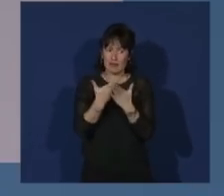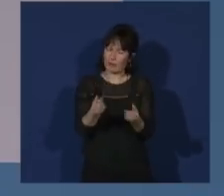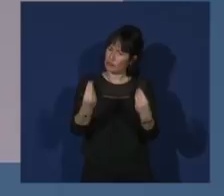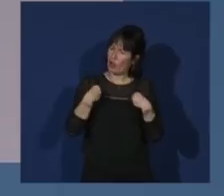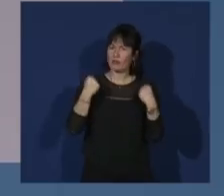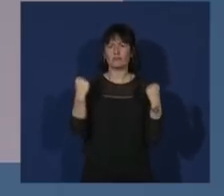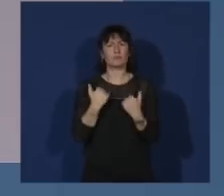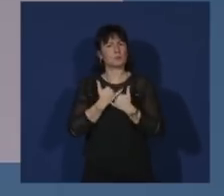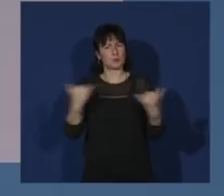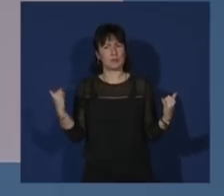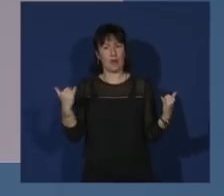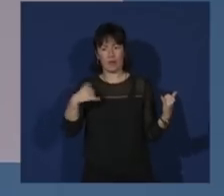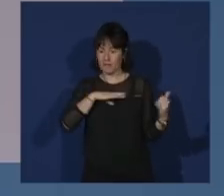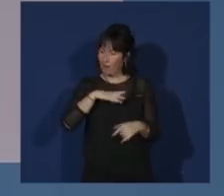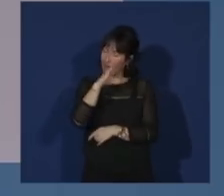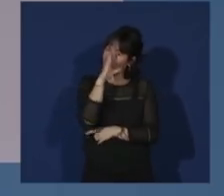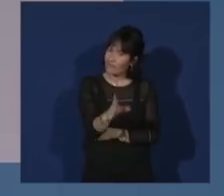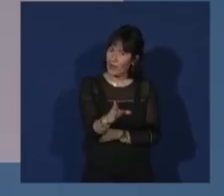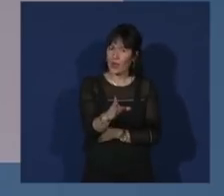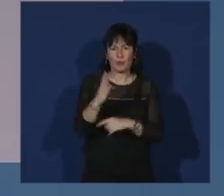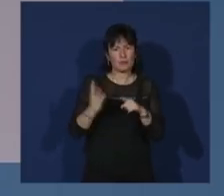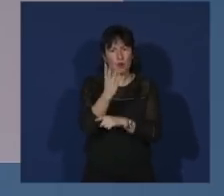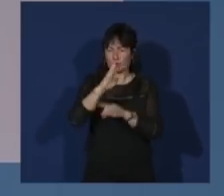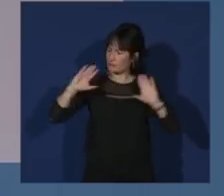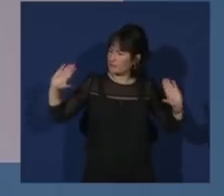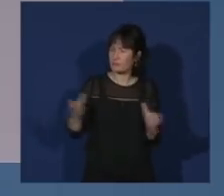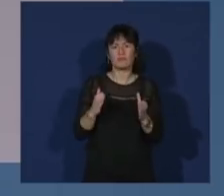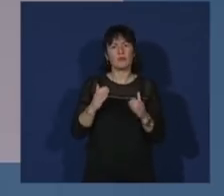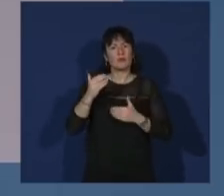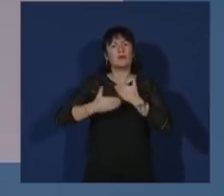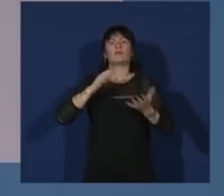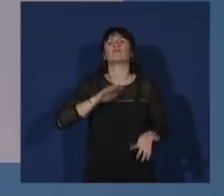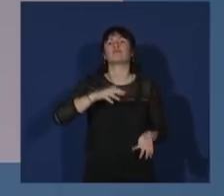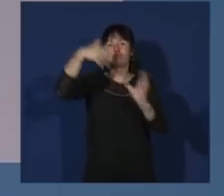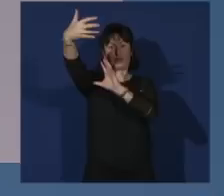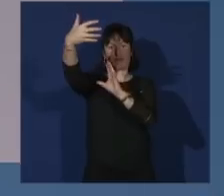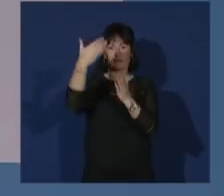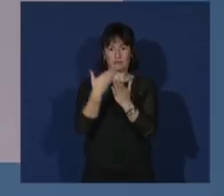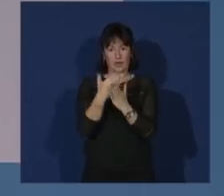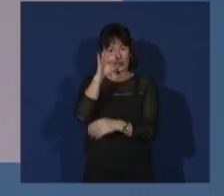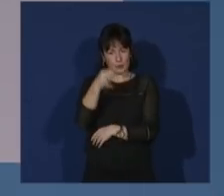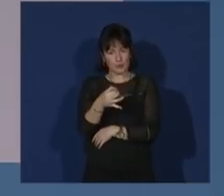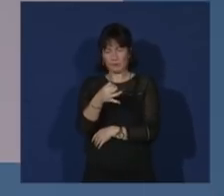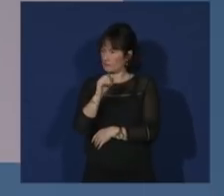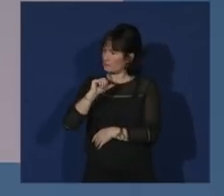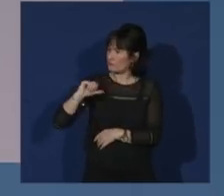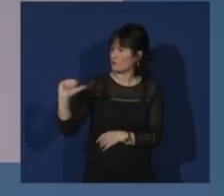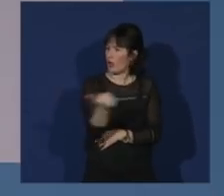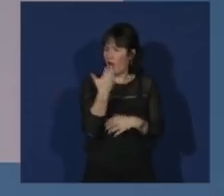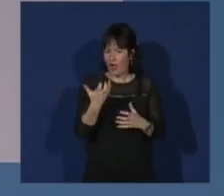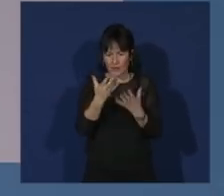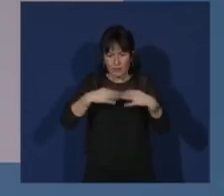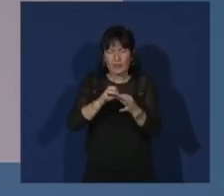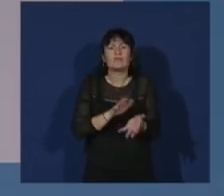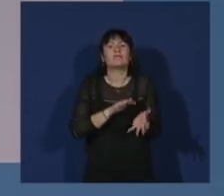c'est notre sincérité pour le projet que nous portons, notre sincérité à vouloir transformer notre pays pour chacun et pour chacune.